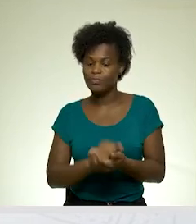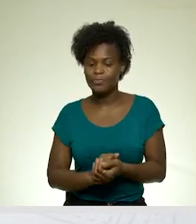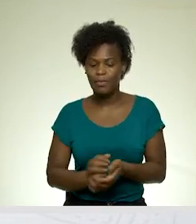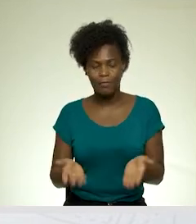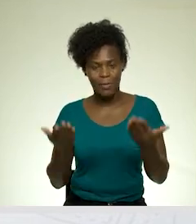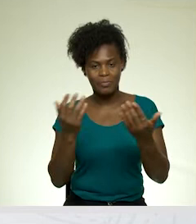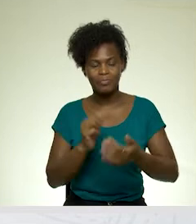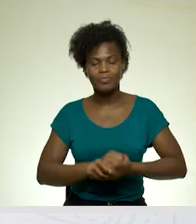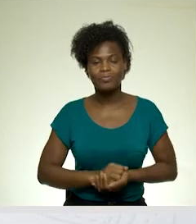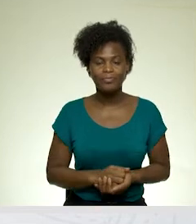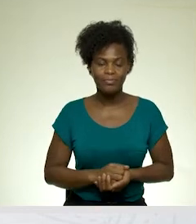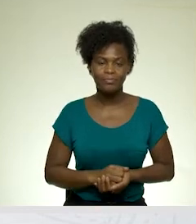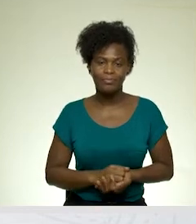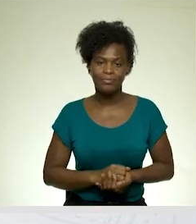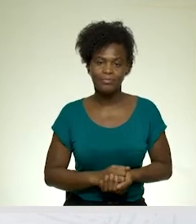Allons-y.